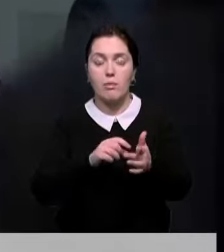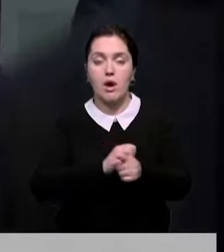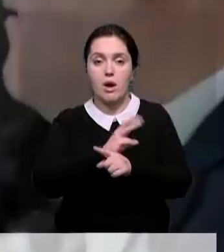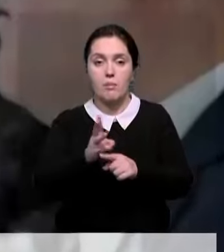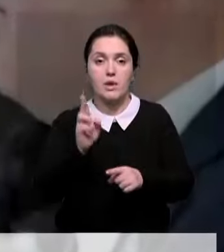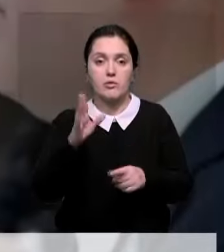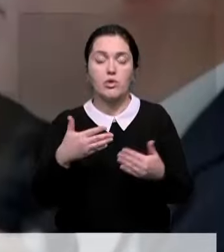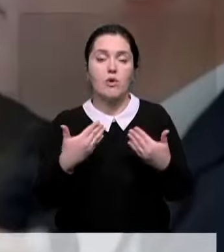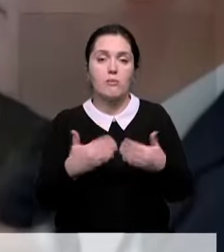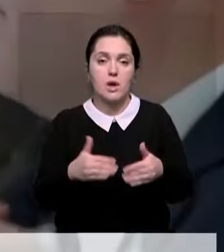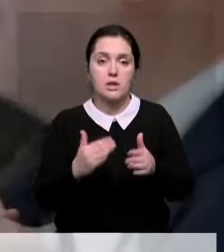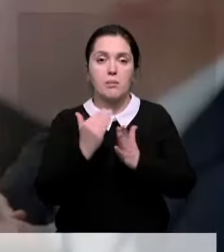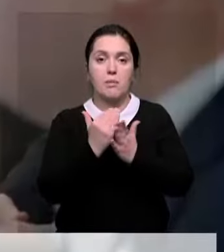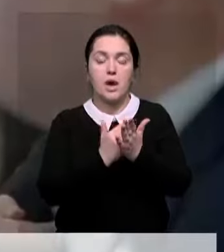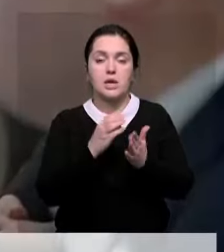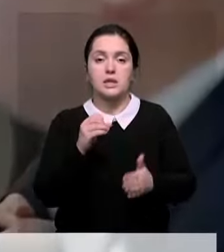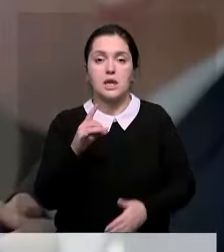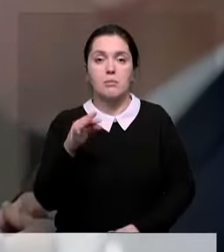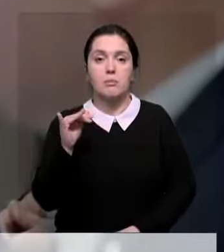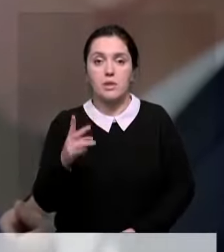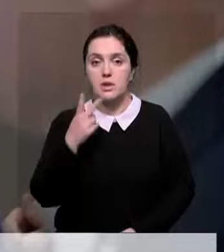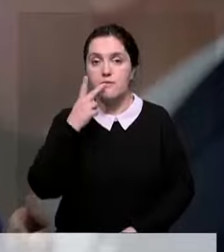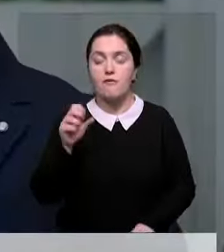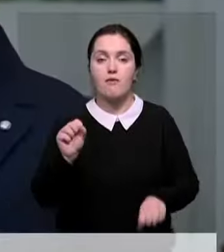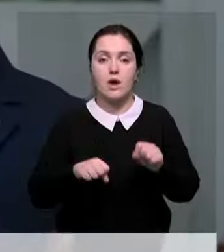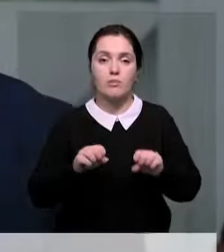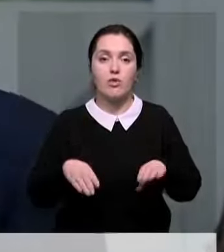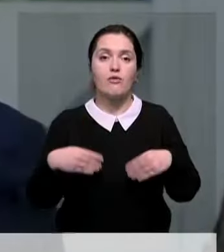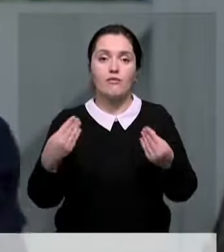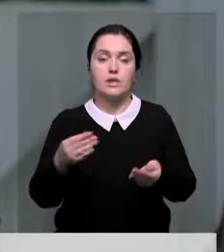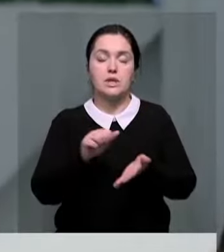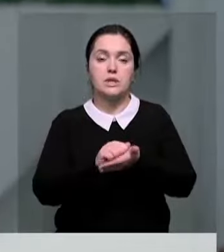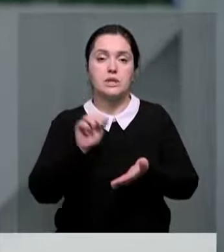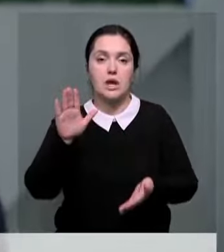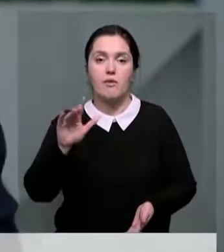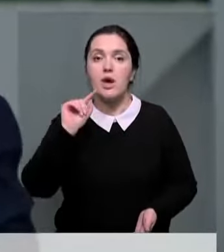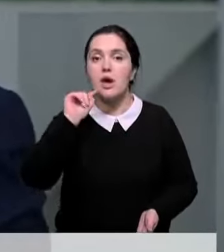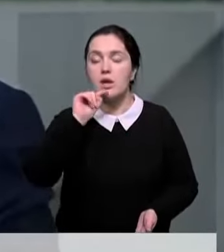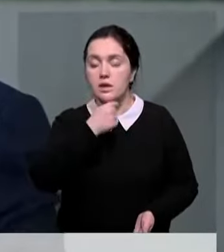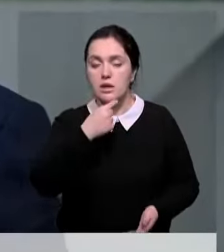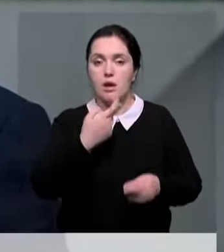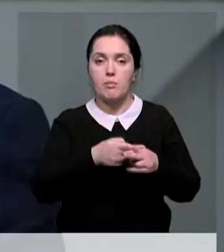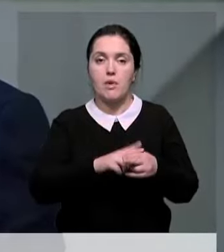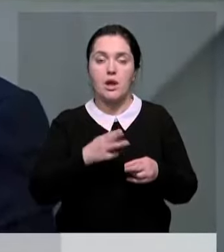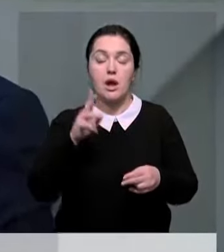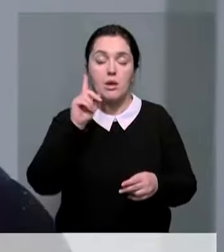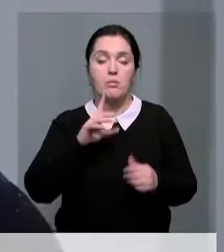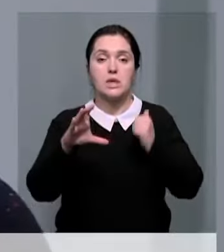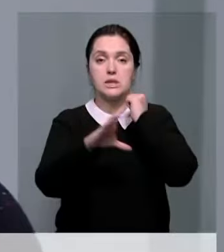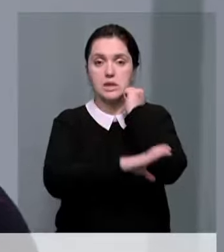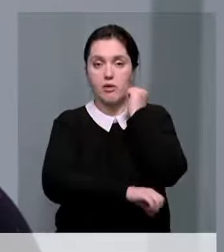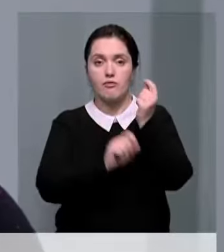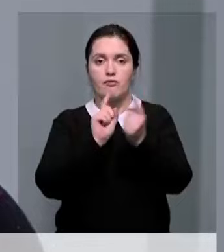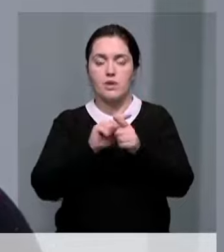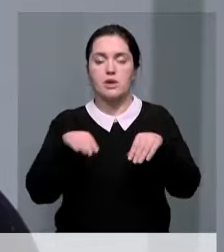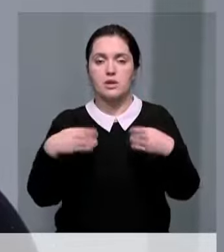жильем выпускников программы «Серпын». Рассматривается возможность выдачи им сертификатов экономической мобильности. В завершении встречи вице-премьер дала ряд